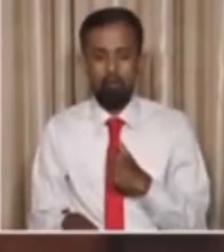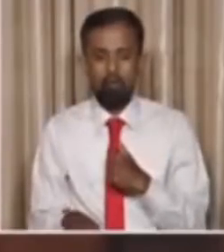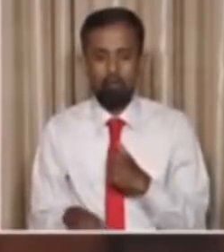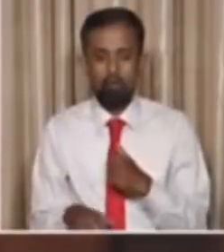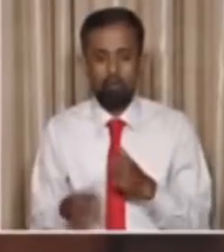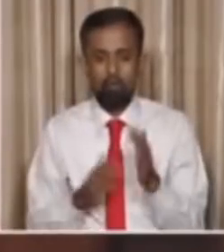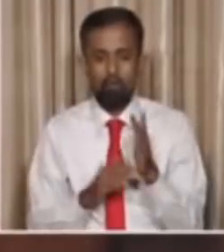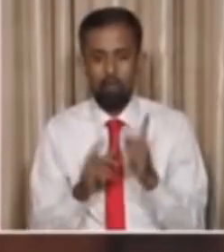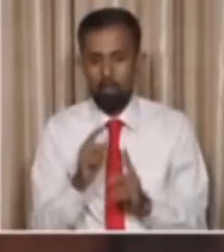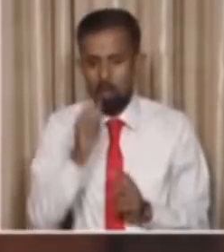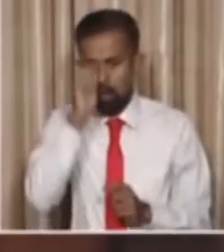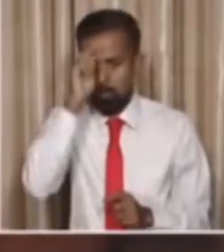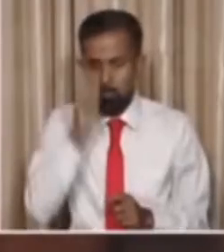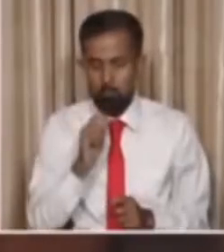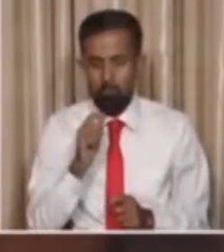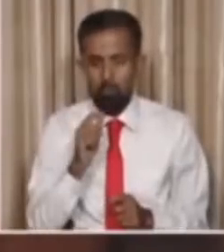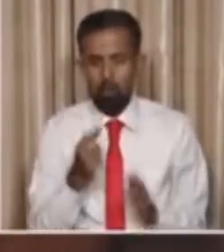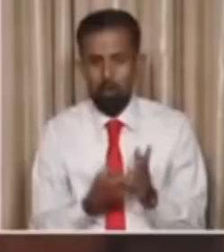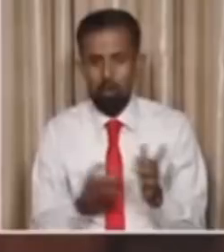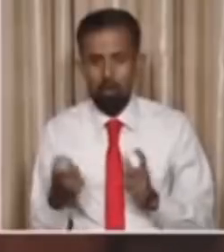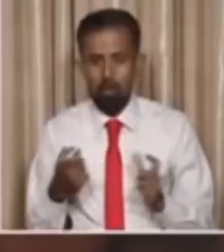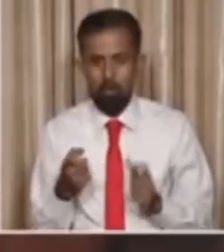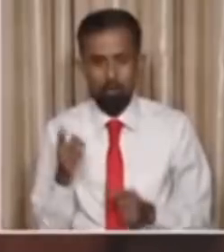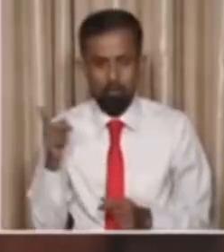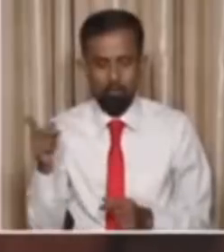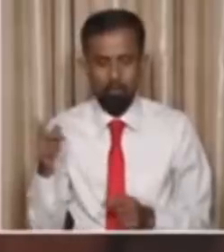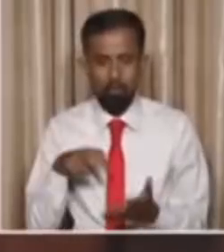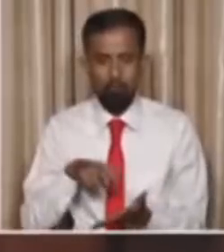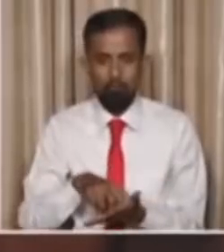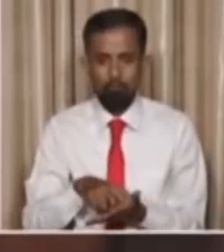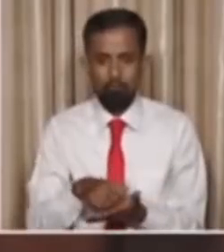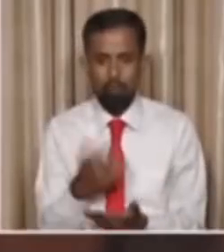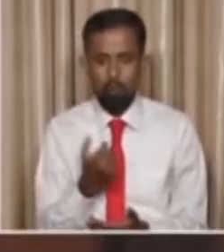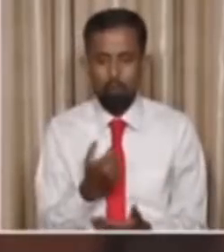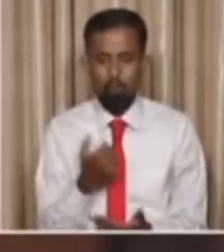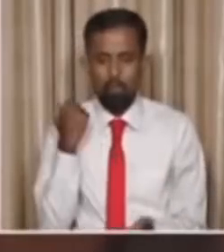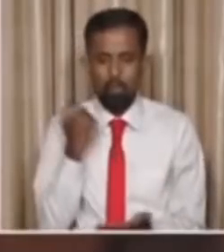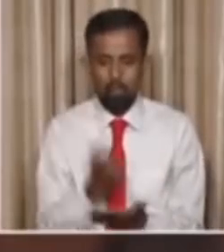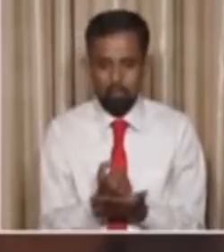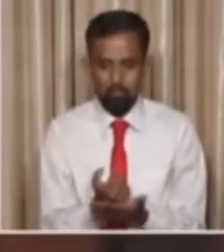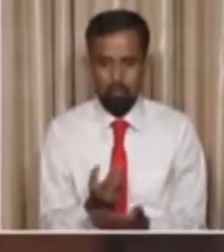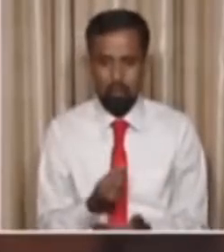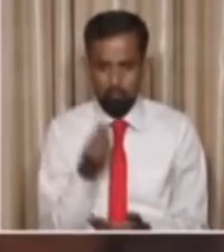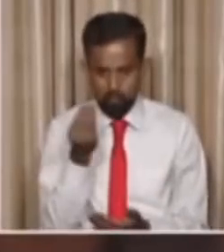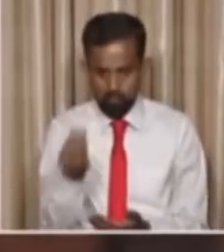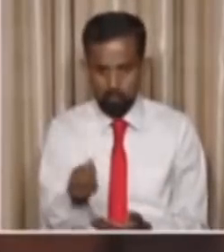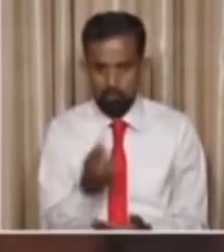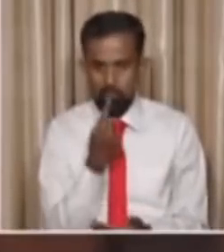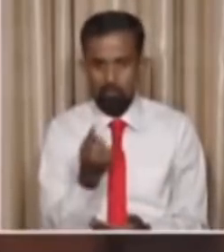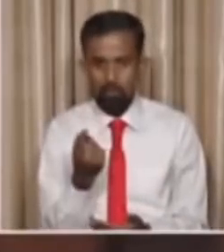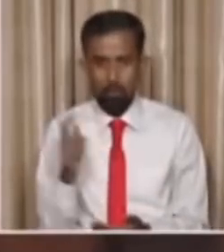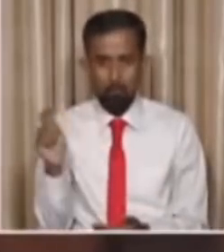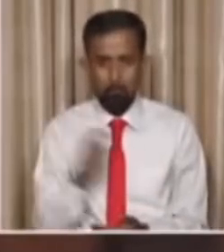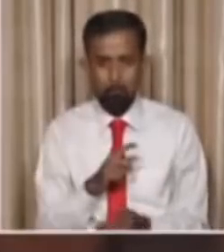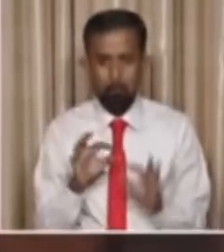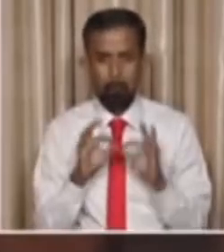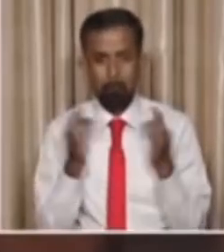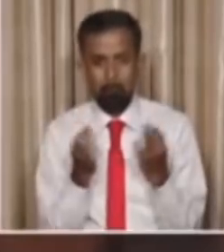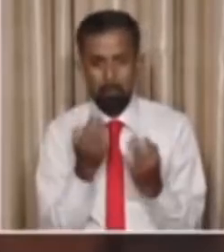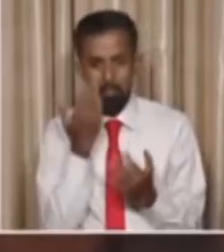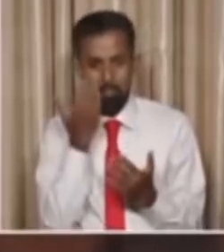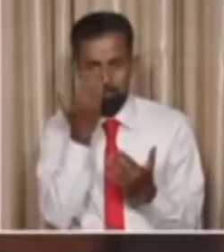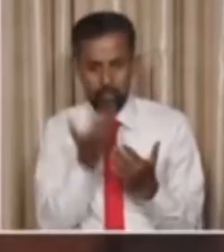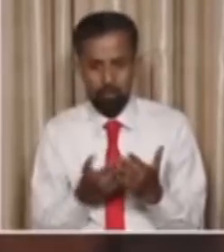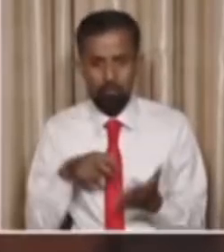අපේ ඇමතුමාගේ මේ ඥාතීන්ටත් මේ වීසා ගන්න ඕන කියලා ලියුම් දුන්නා කියලා සඳහන් වුණා. ගරු ඇමතුමාගේ වත්කම් බැරකම් පවුලේ තියෙන දේවල් දැක්කම